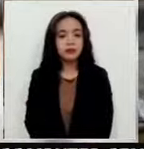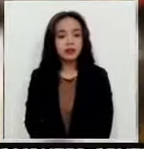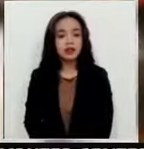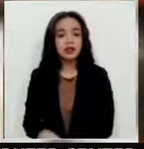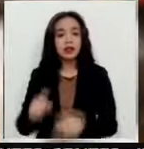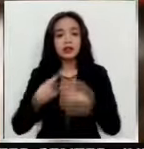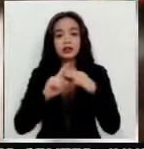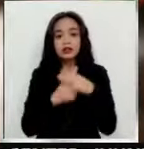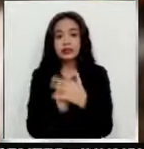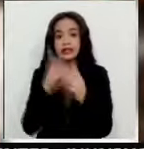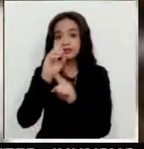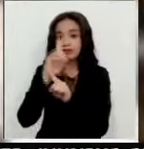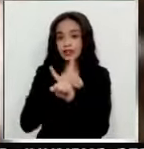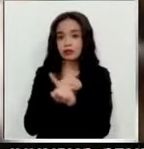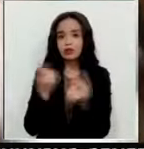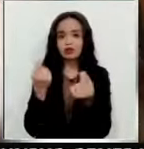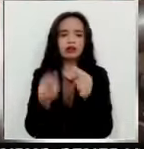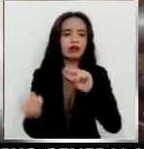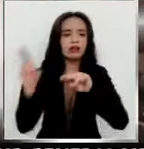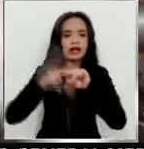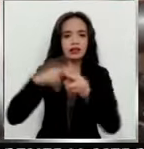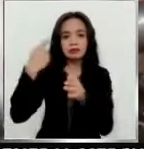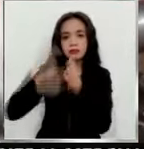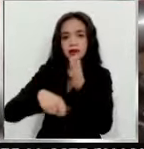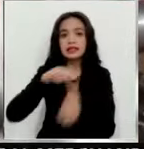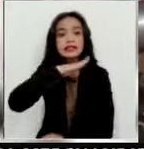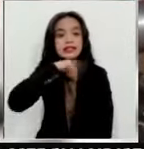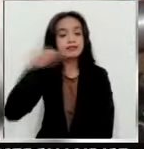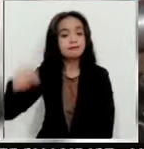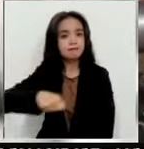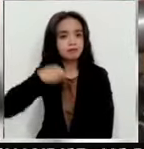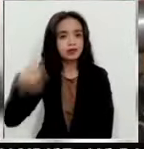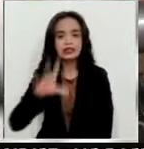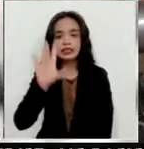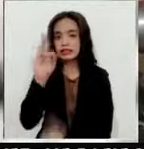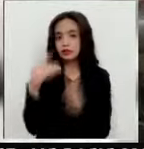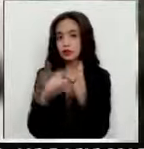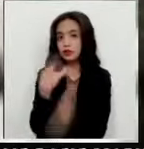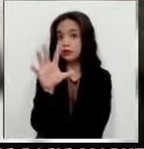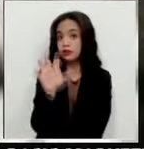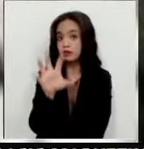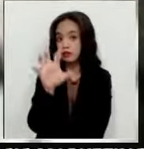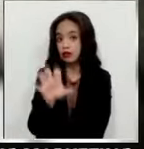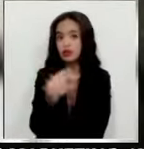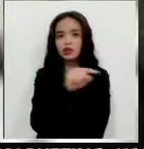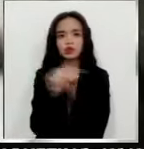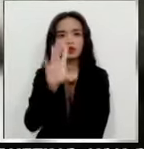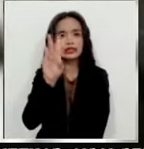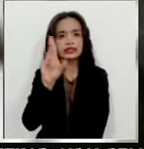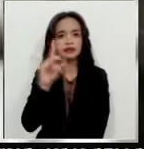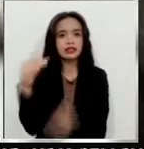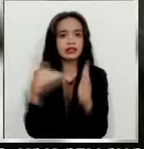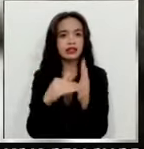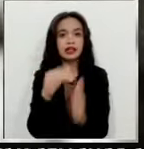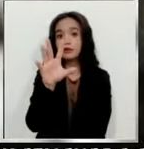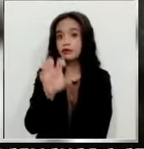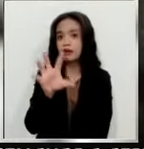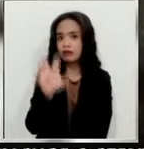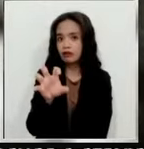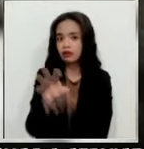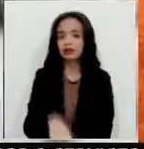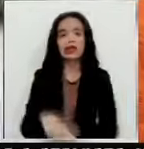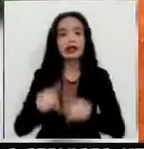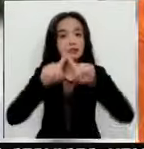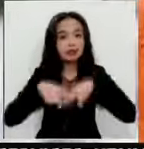Disyembre ay bahagyang tumaas na ang presyo ng lechon. Nasa 7,500 pesos hanggang 17,500 pesos, depende sa